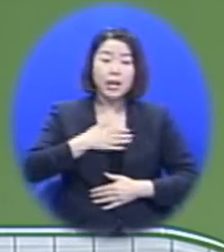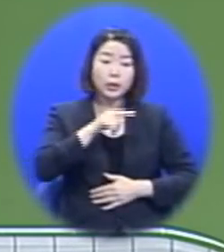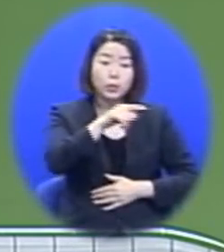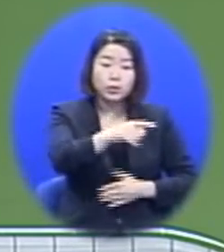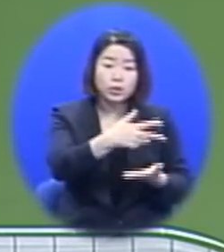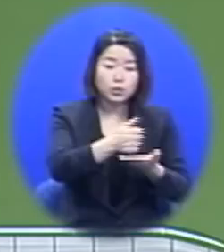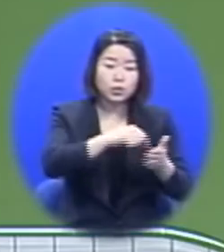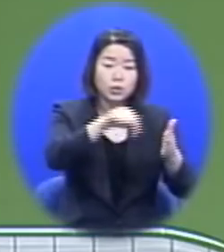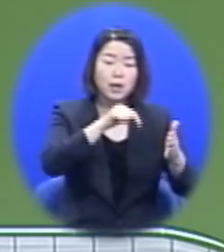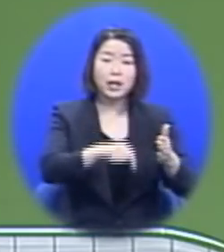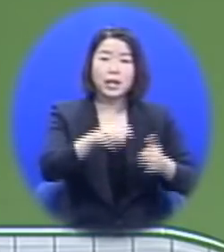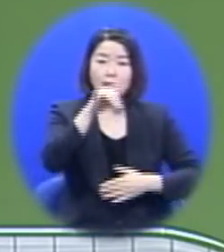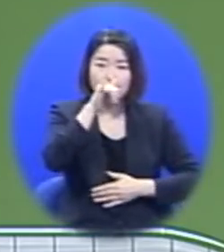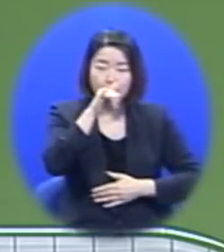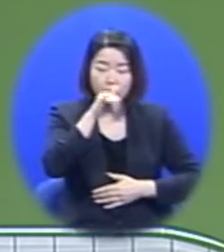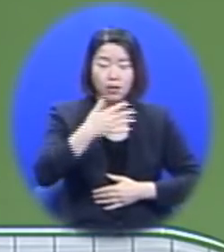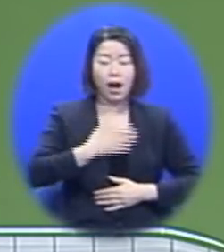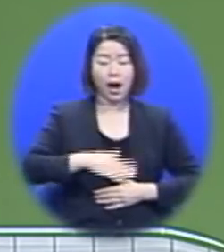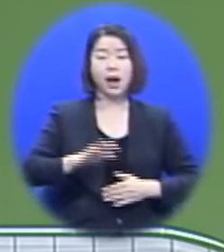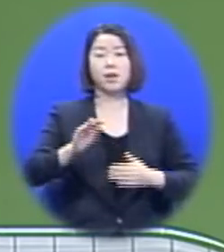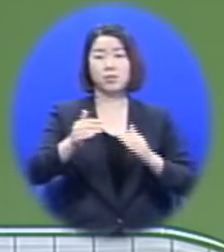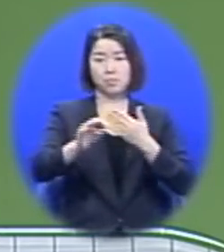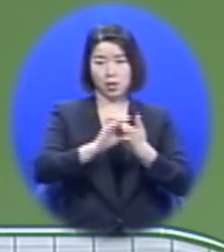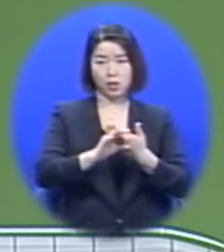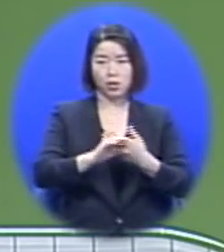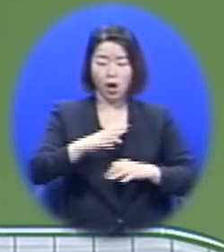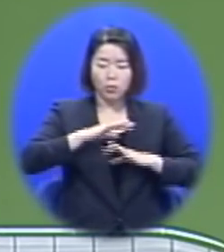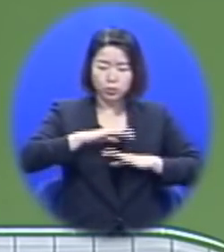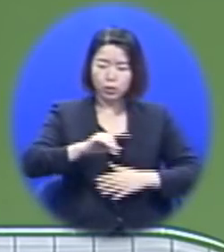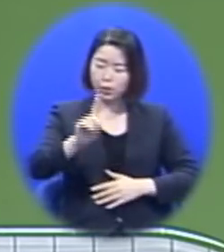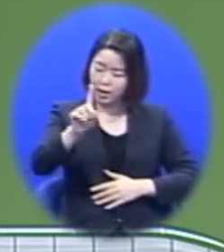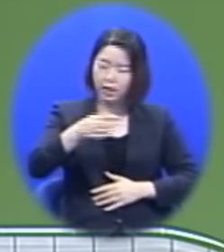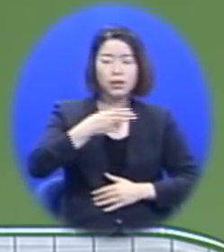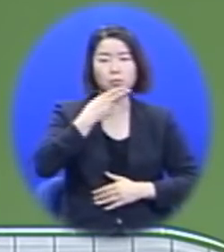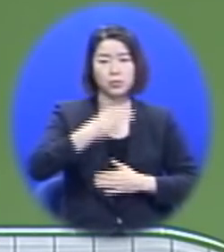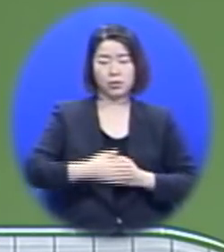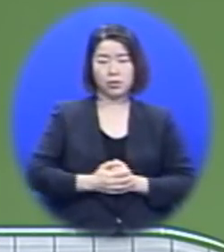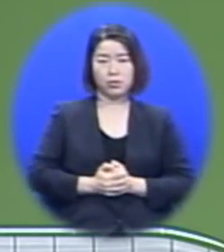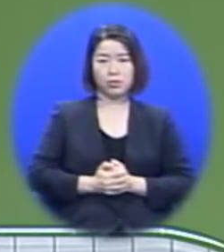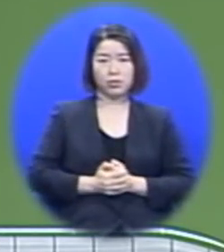주님 안에 있다는 것을 알고 나면 무서울 게 아무것도 없습니다.